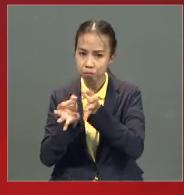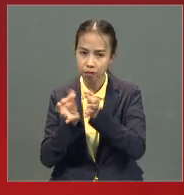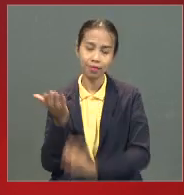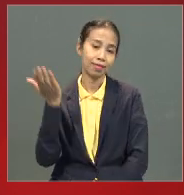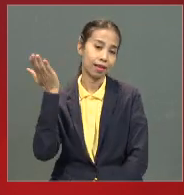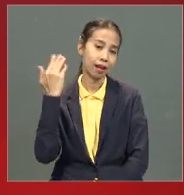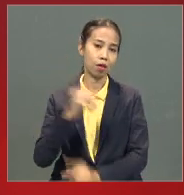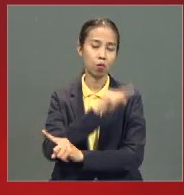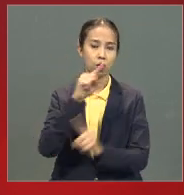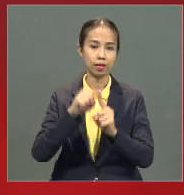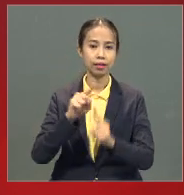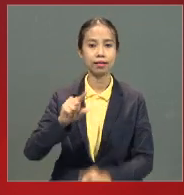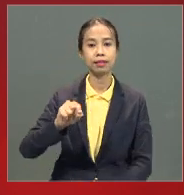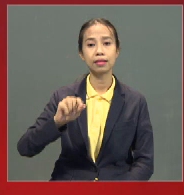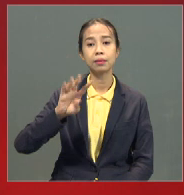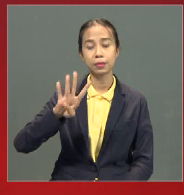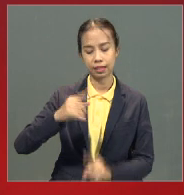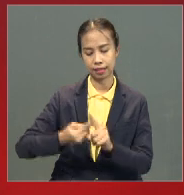ค่ะซึ่งข้อความของสถานเอกอัครราชทูตณกรุงไคโรก็ชี้แจงนะคะว่าเมื่อวันที่24